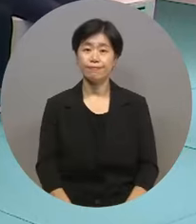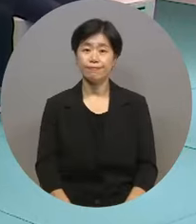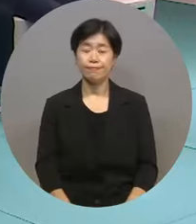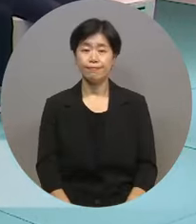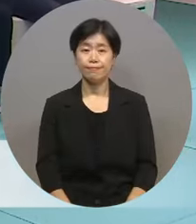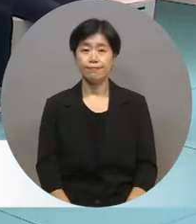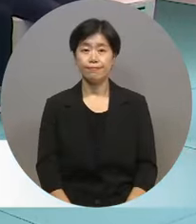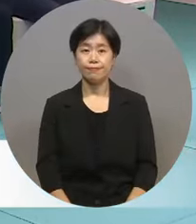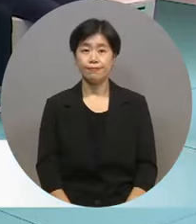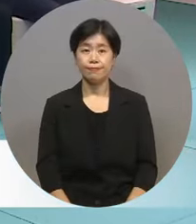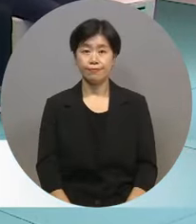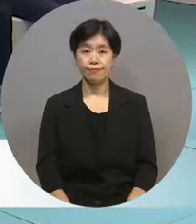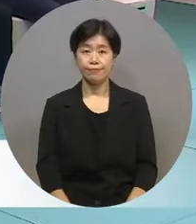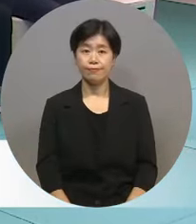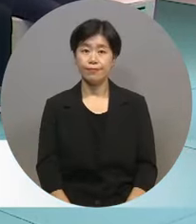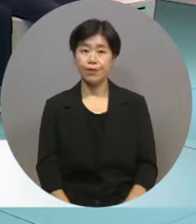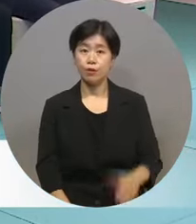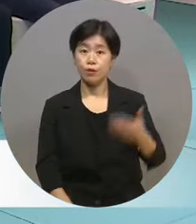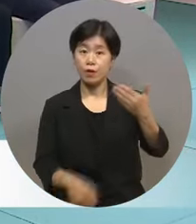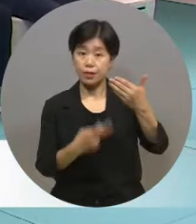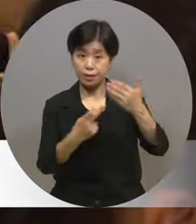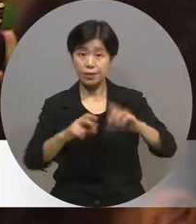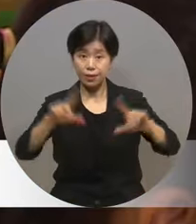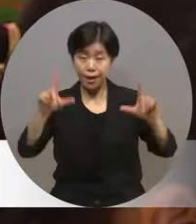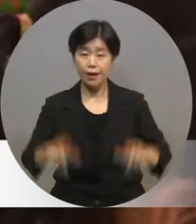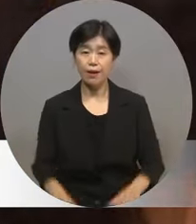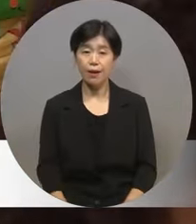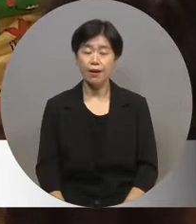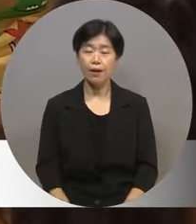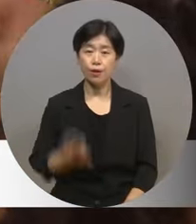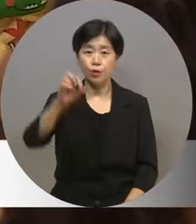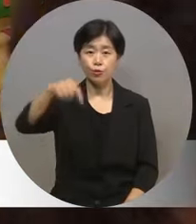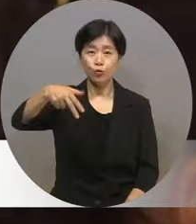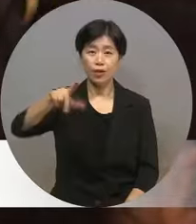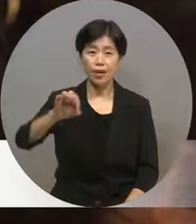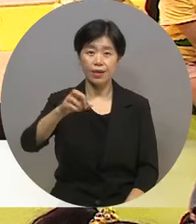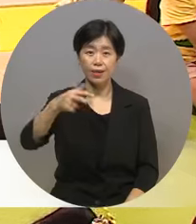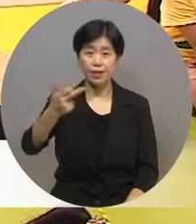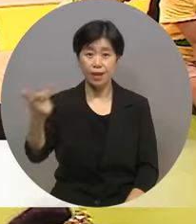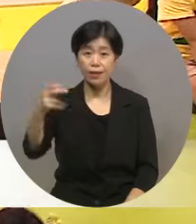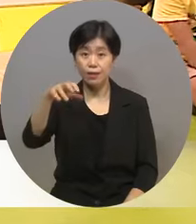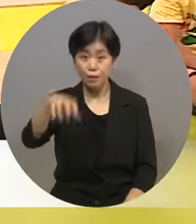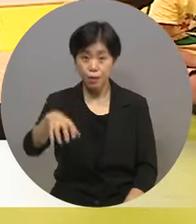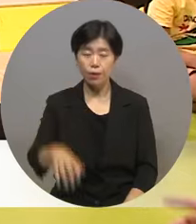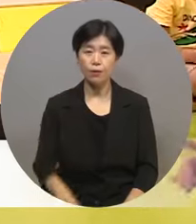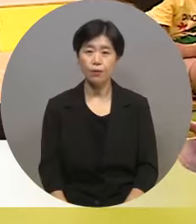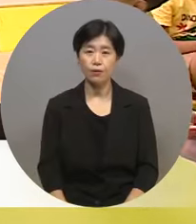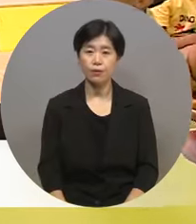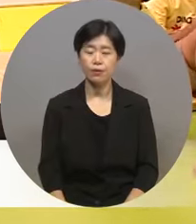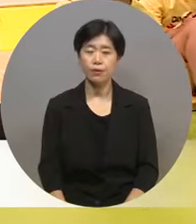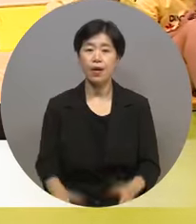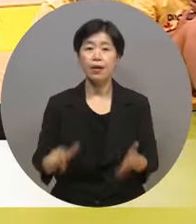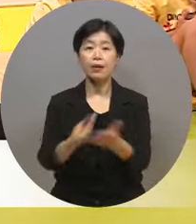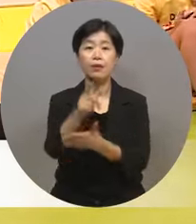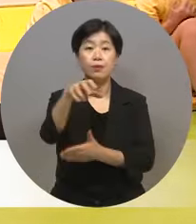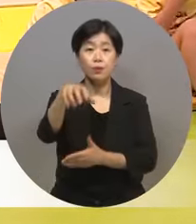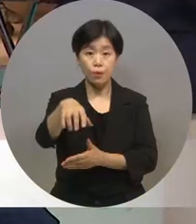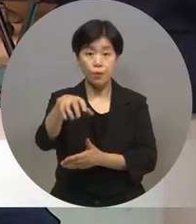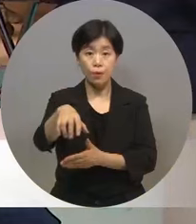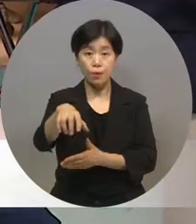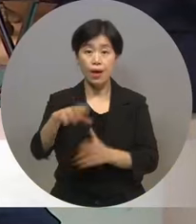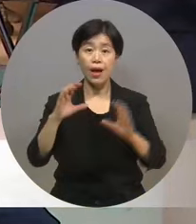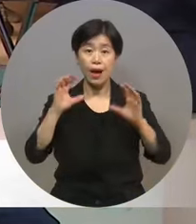상황입니다 지난 12일 우장산역 헤딩턴 타워 2층에서 서울형 키즈 카페 화곡 3동점 개소식이